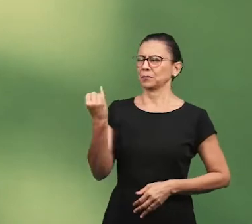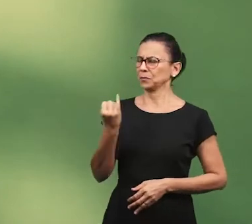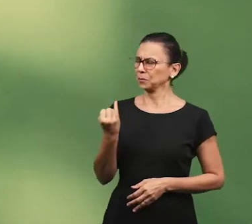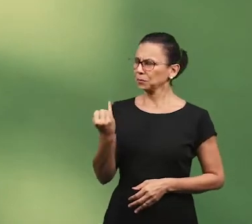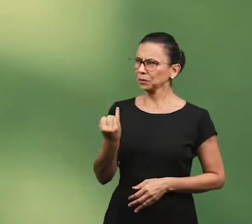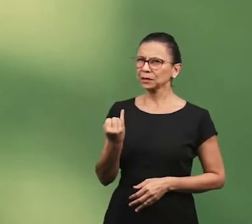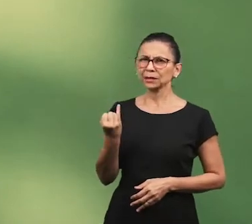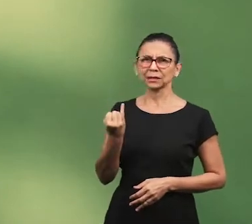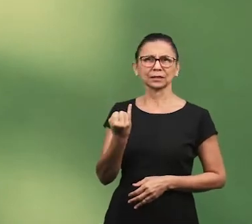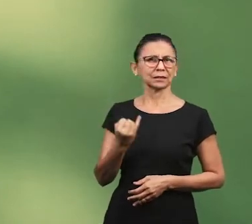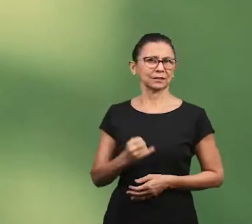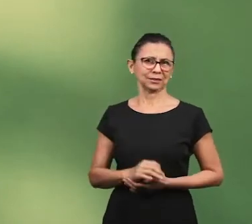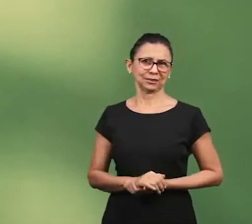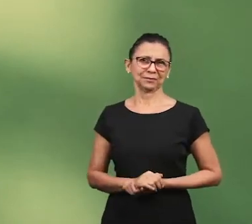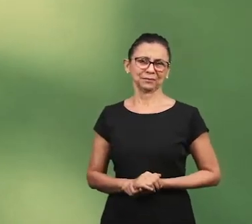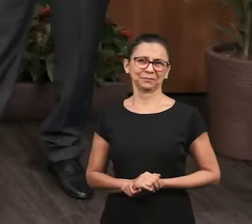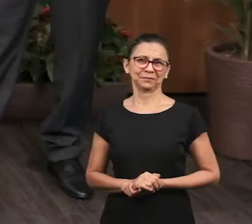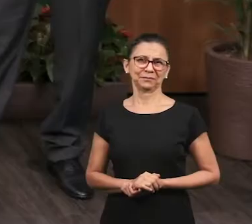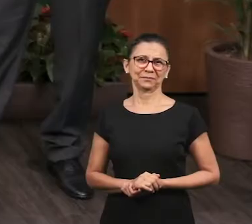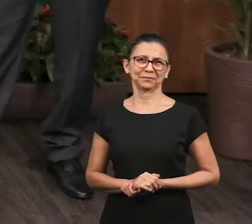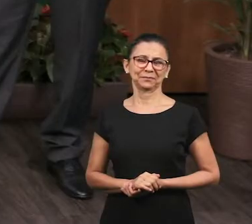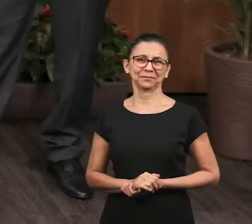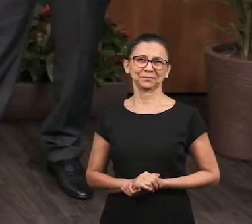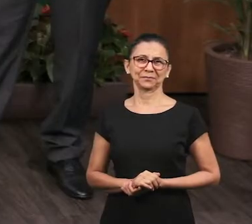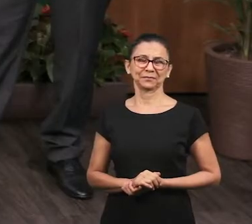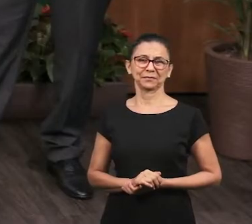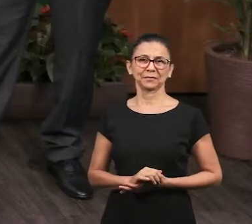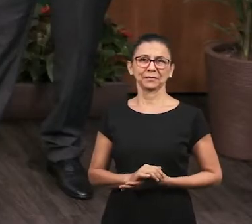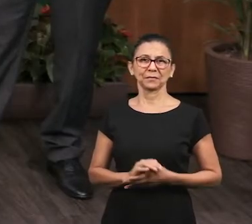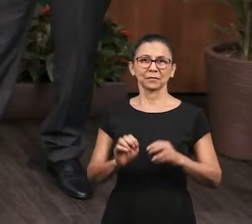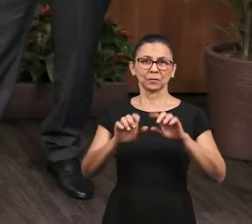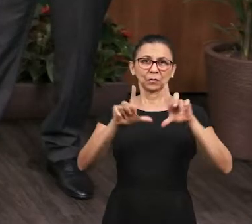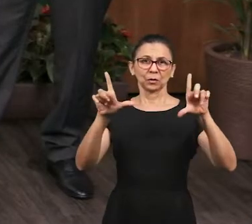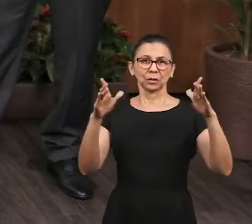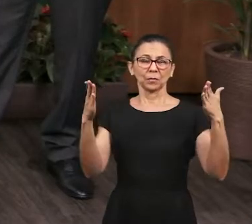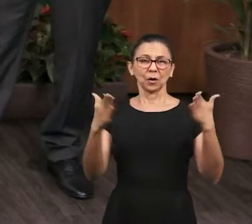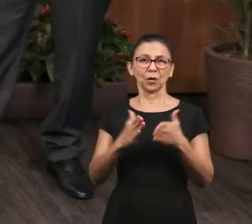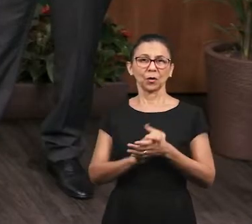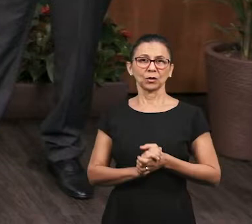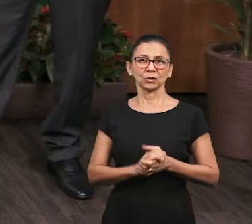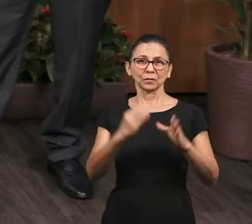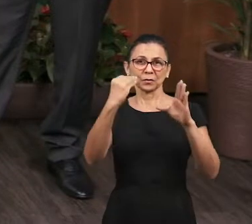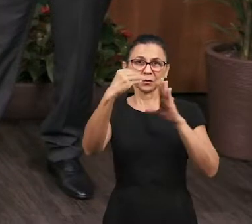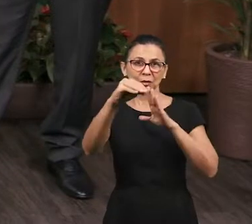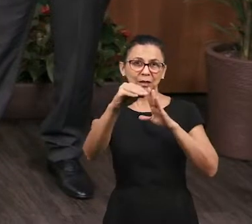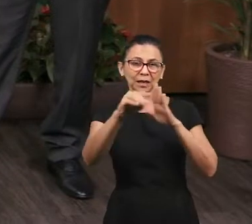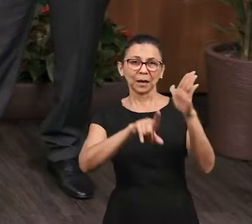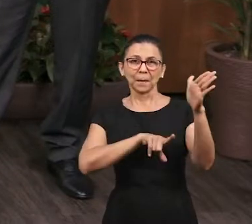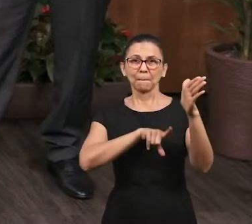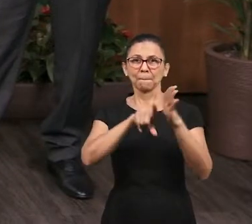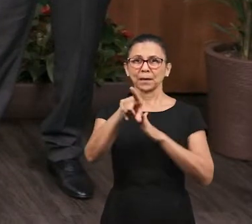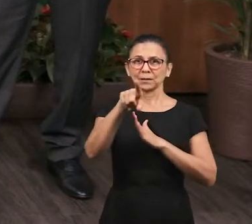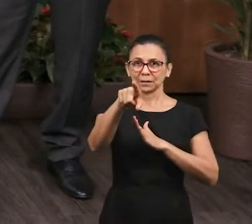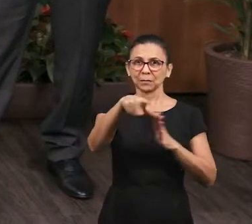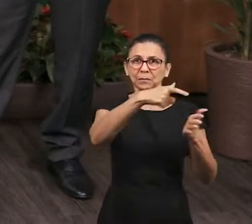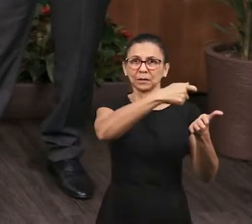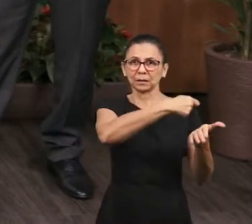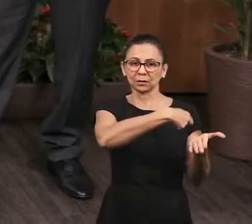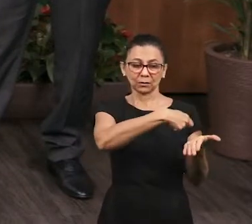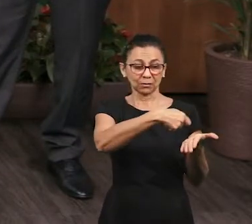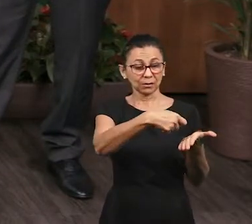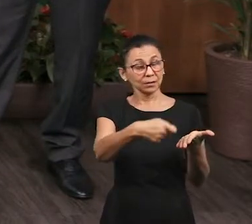нам. Пишите, нам очень важно. Мы всегда рады получать ваши